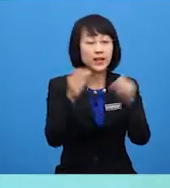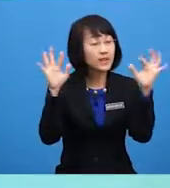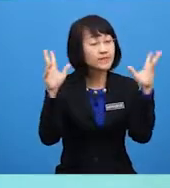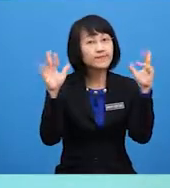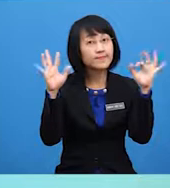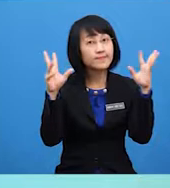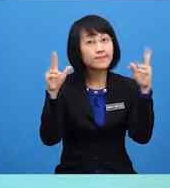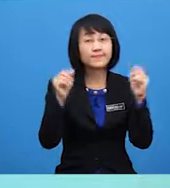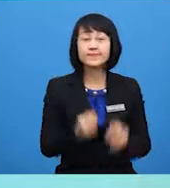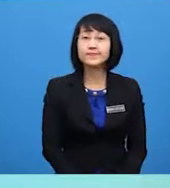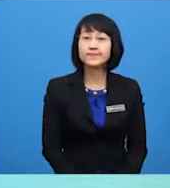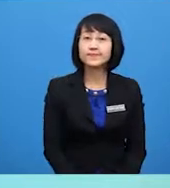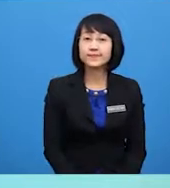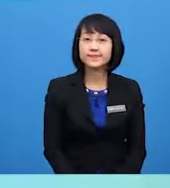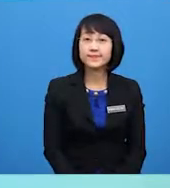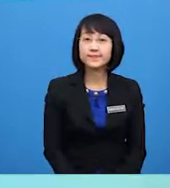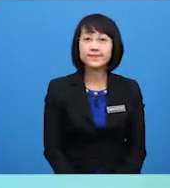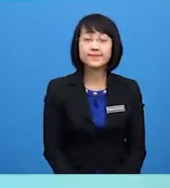halus.